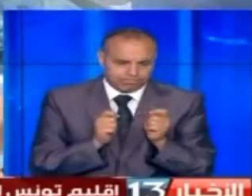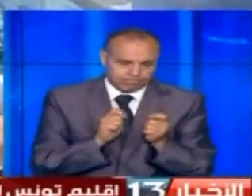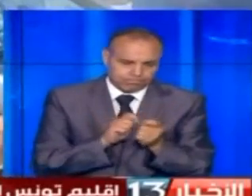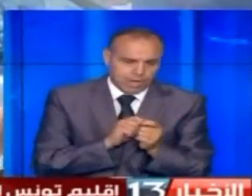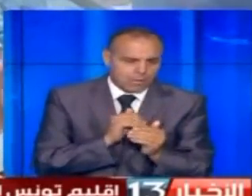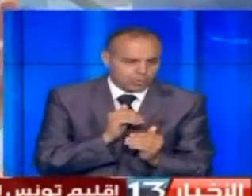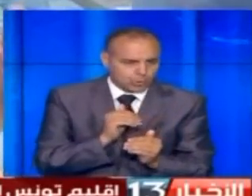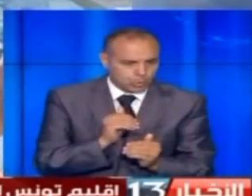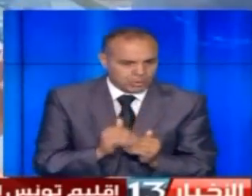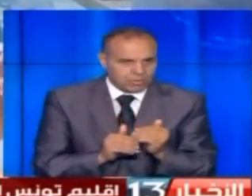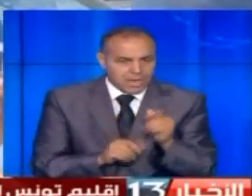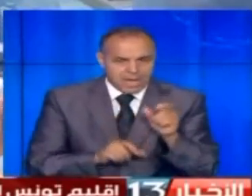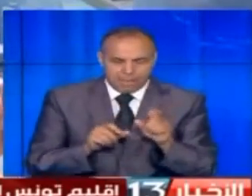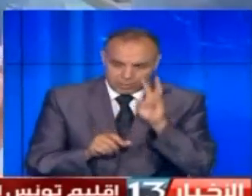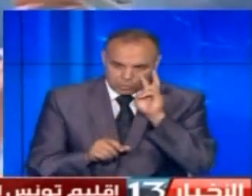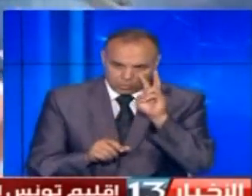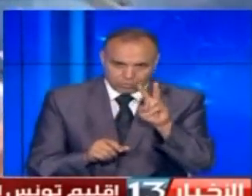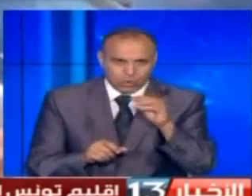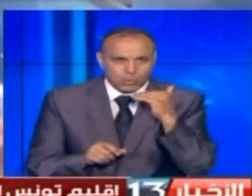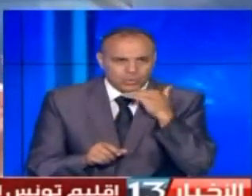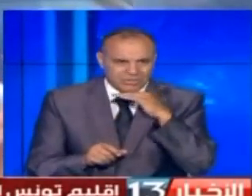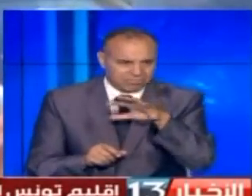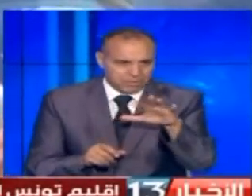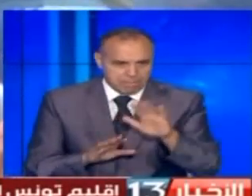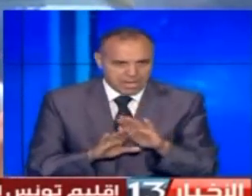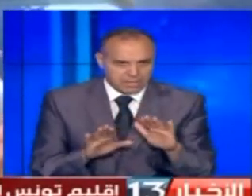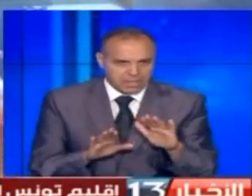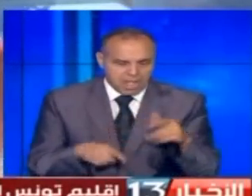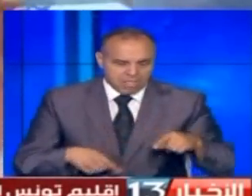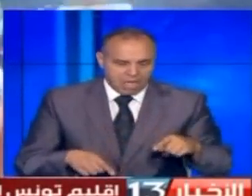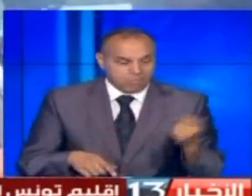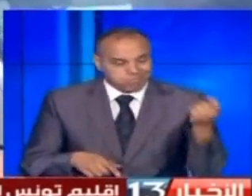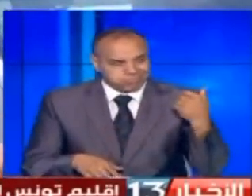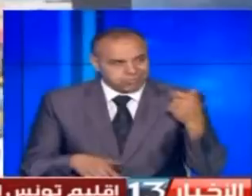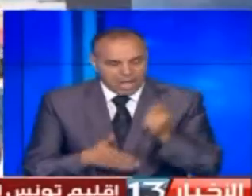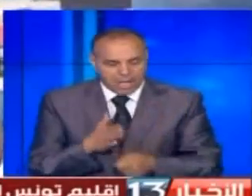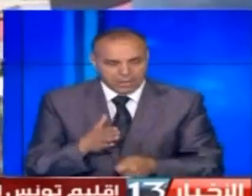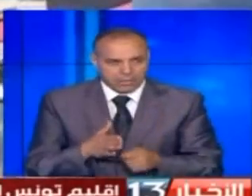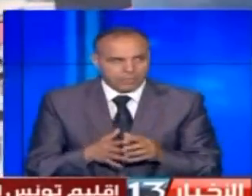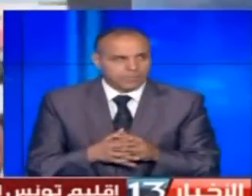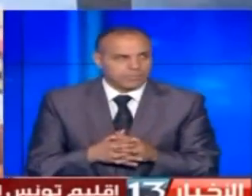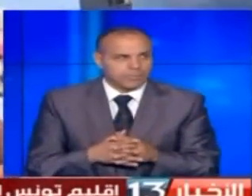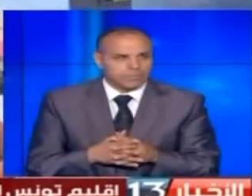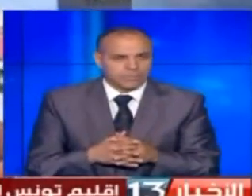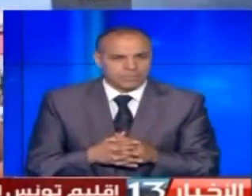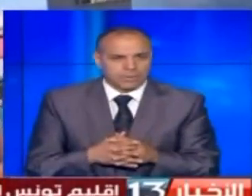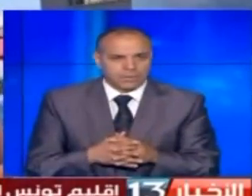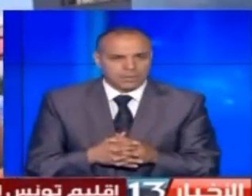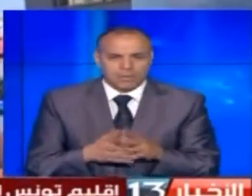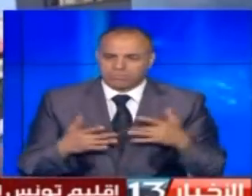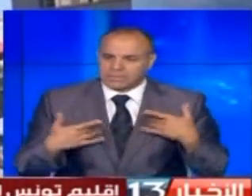وتنظف، حتى بيدها العباد بيدها اللي كانت تحط في الوسخ وكل شيء، وليت تخاف من الخطايا. تو مريش معناها هاك تشوف